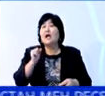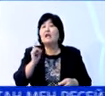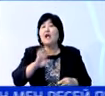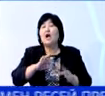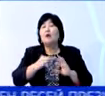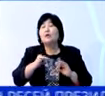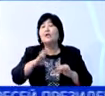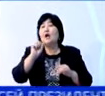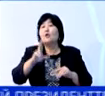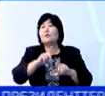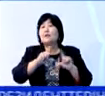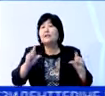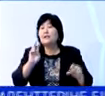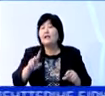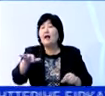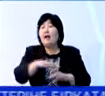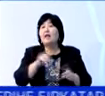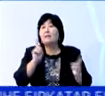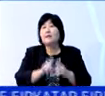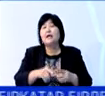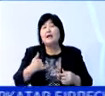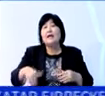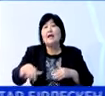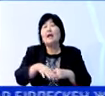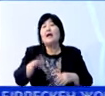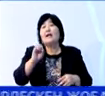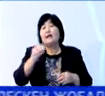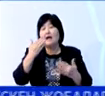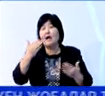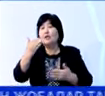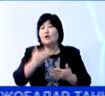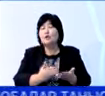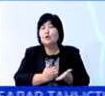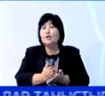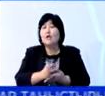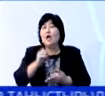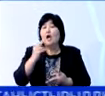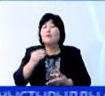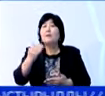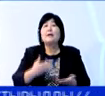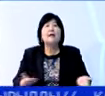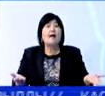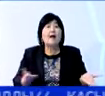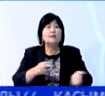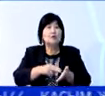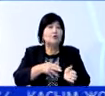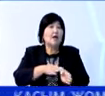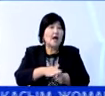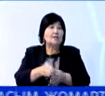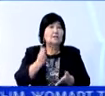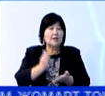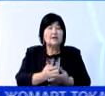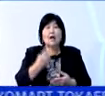әлеуметтік нысандарды аралады, халықпен кездесті. Е-халық ақпараттық жүйесі және әлеуметтік бағдарламалардың қаншалықты жүзеге асырылып